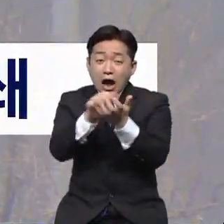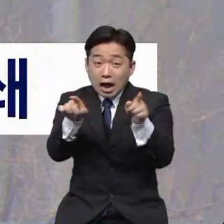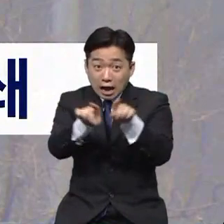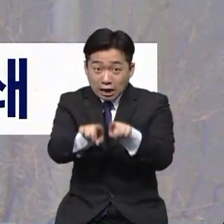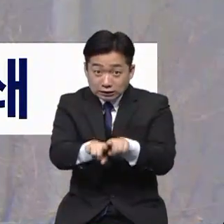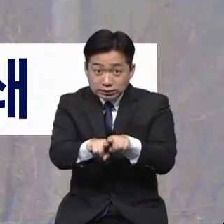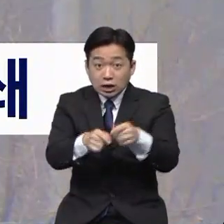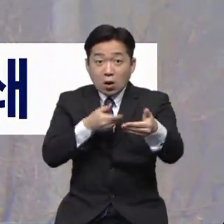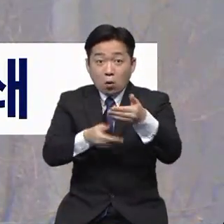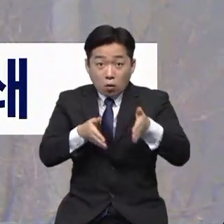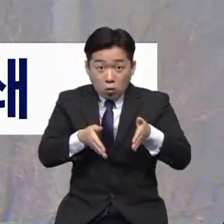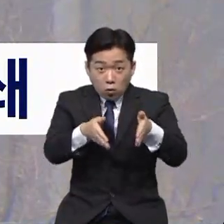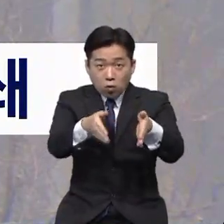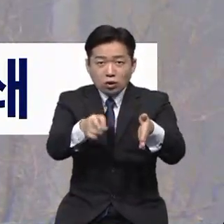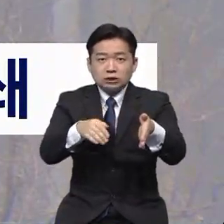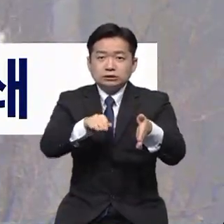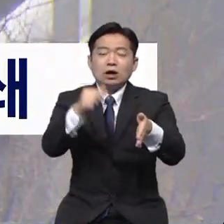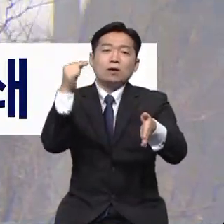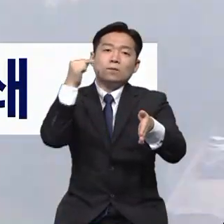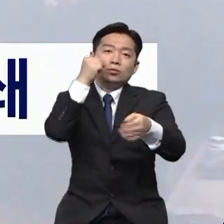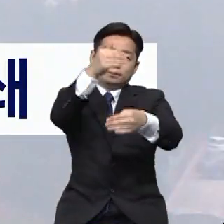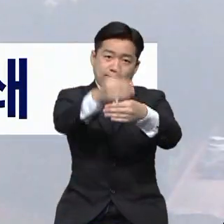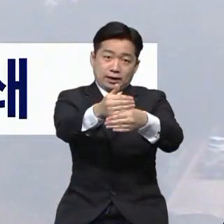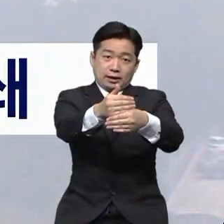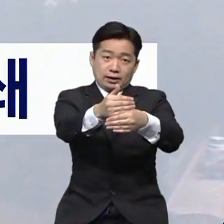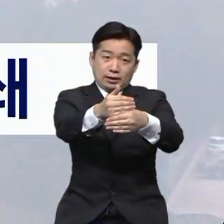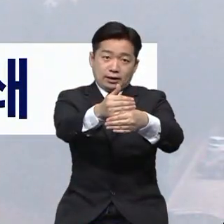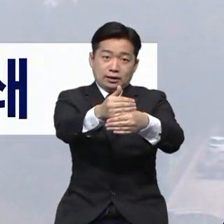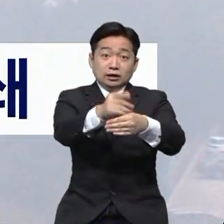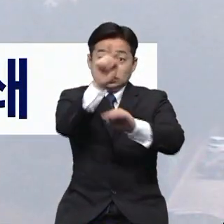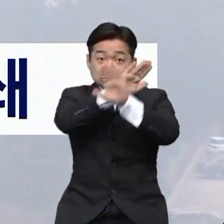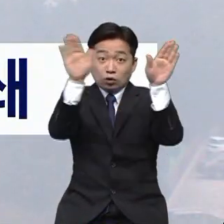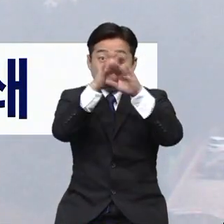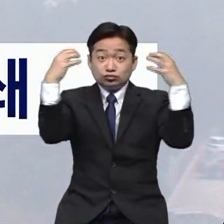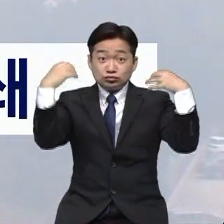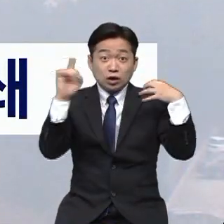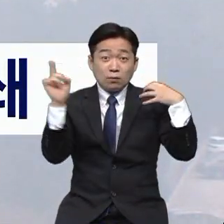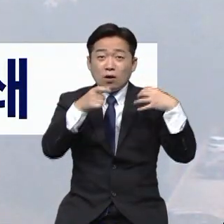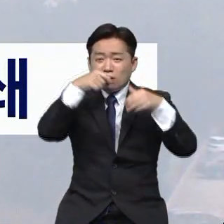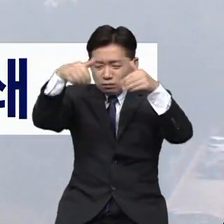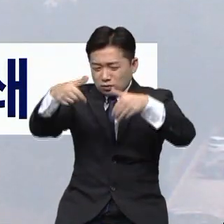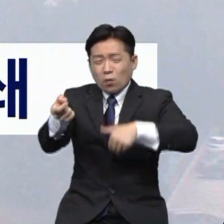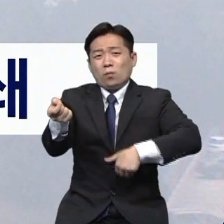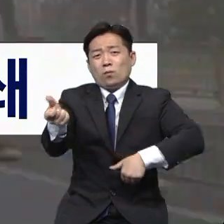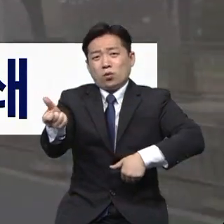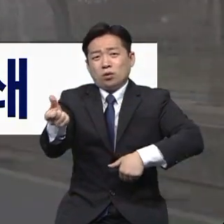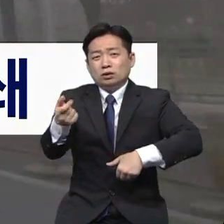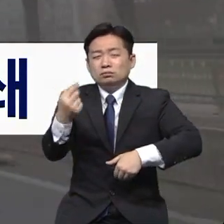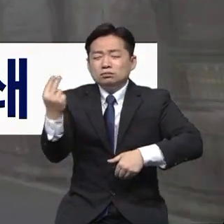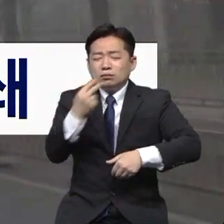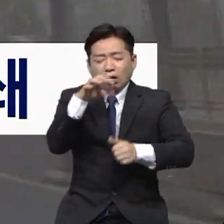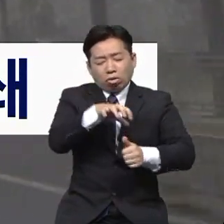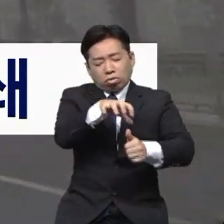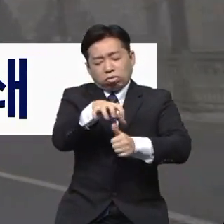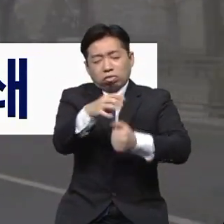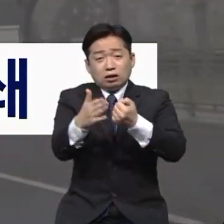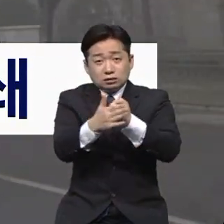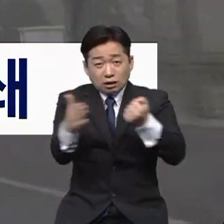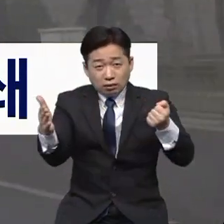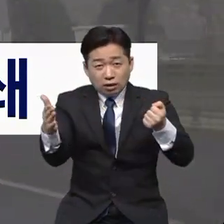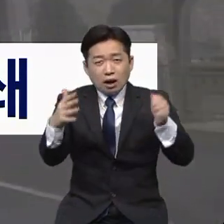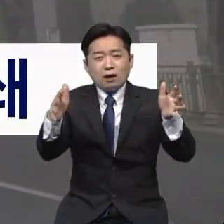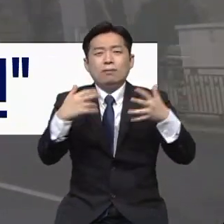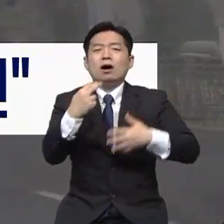일부 고속도로가 봉쇄되기도 했습니다. 중국 기상청은 적은 강수량과 대기 정체 현상을 주 원인으로